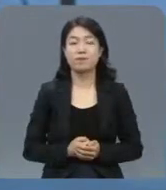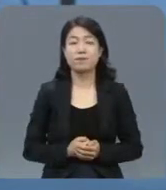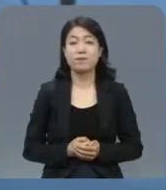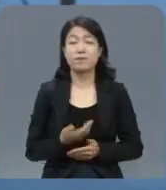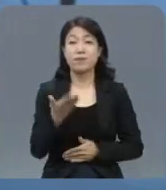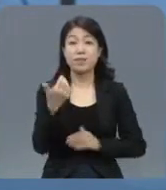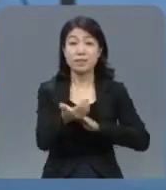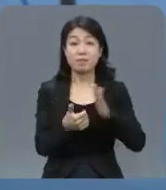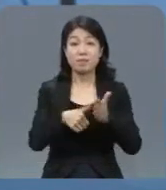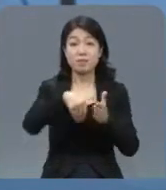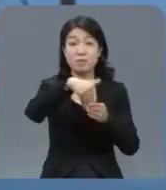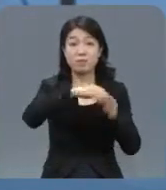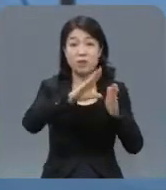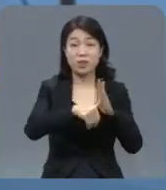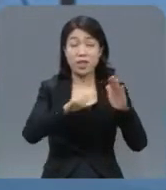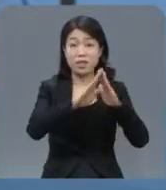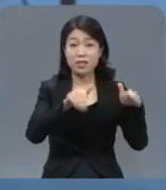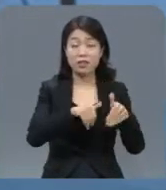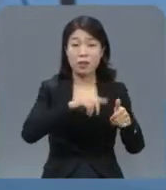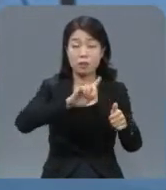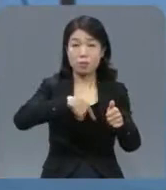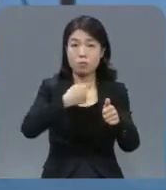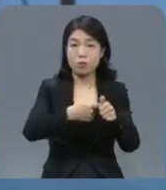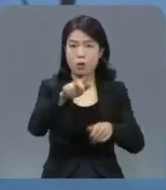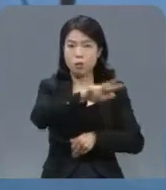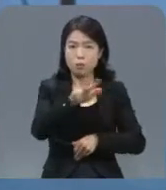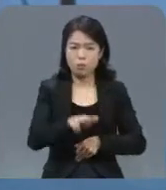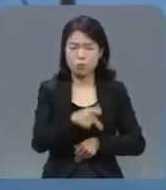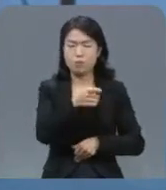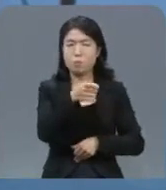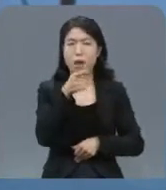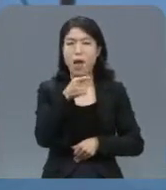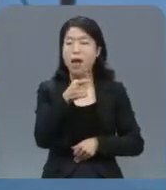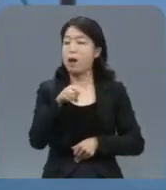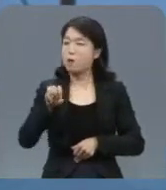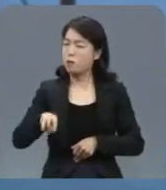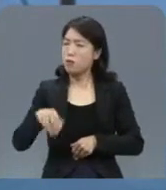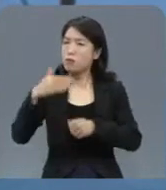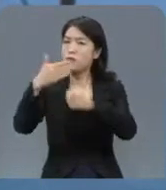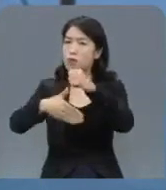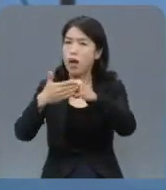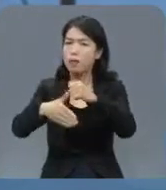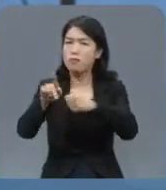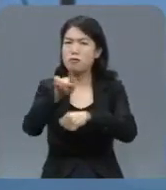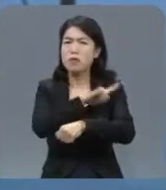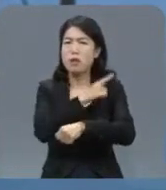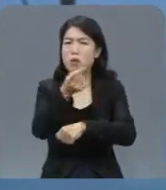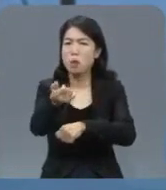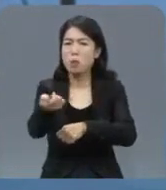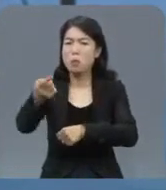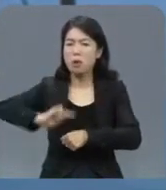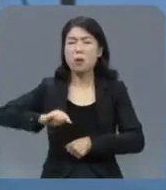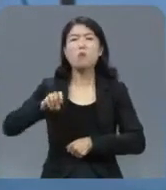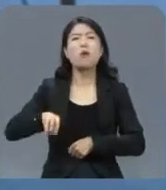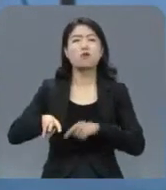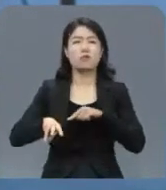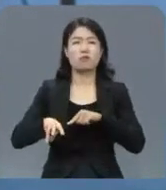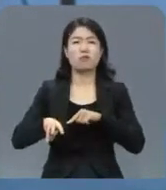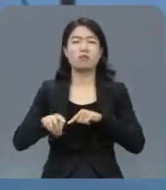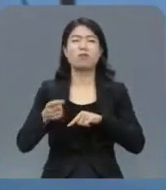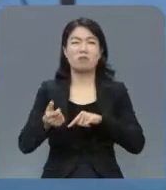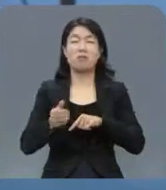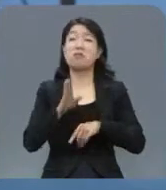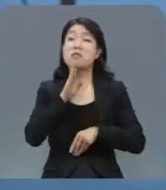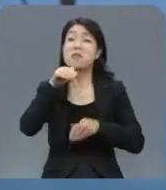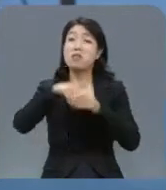앞서 치러진 사전 투표에서 전남은 토요일이 가장 높았던 반면 광주는 대구 다음으로 낮았습니다 과연 본 투표는